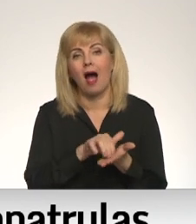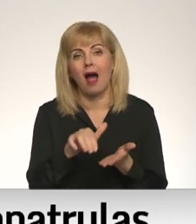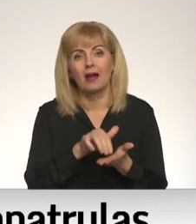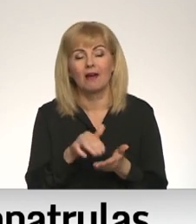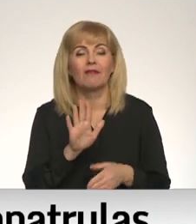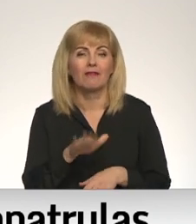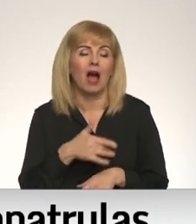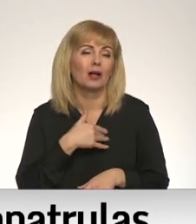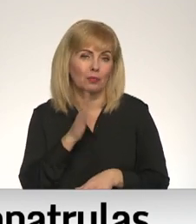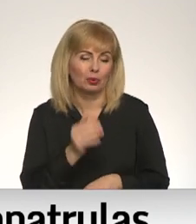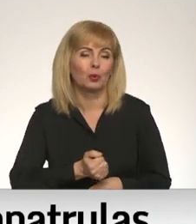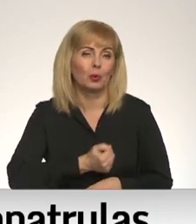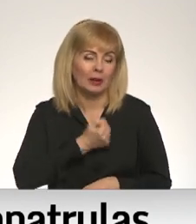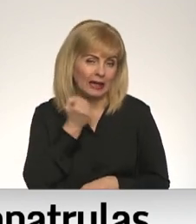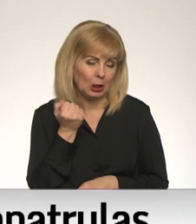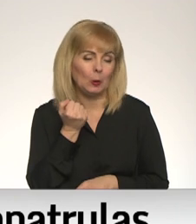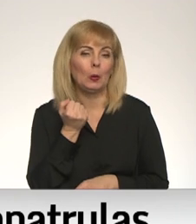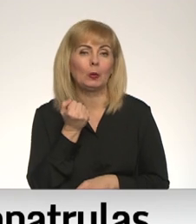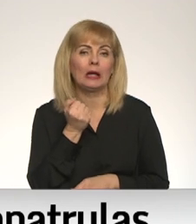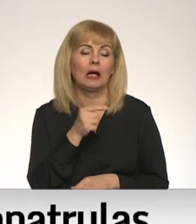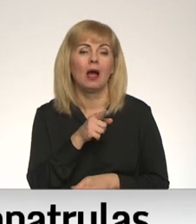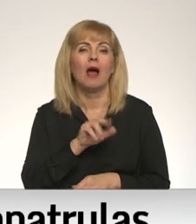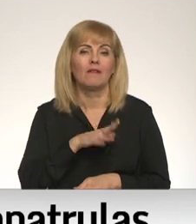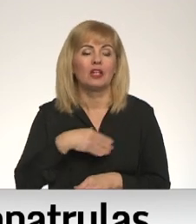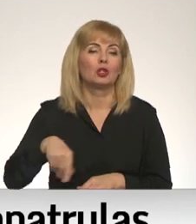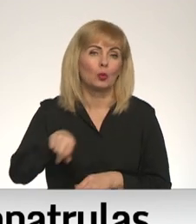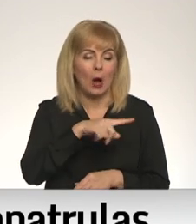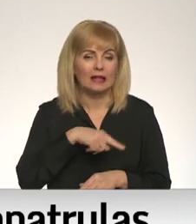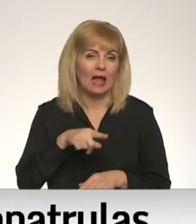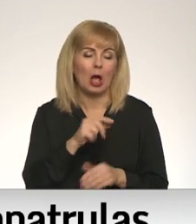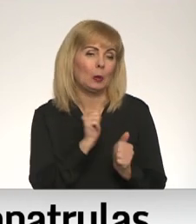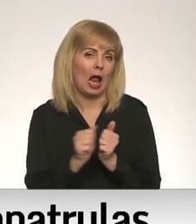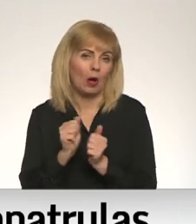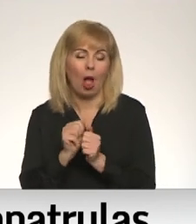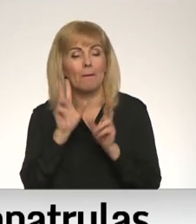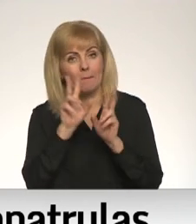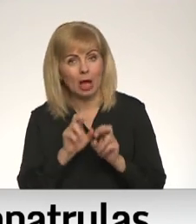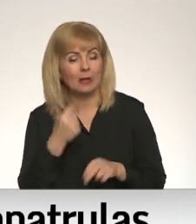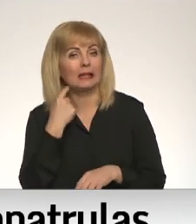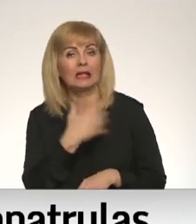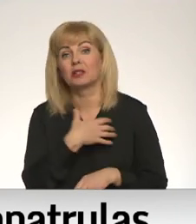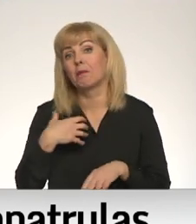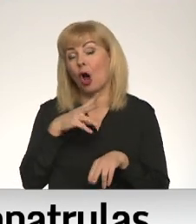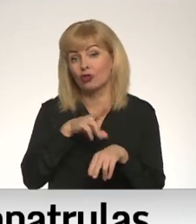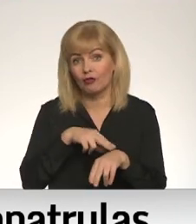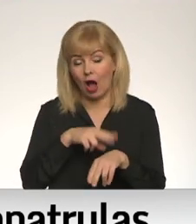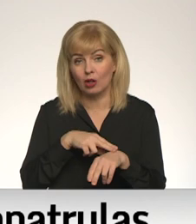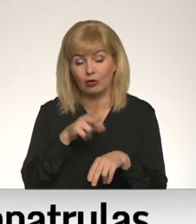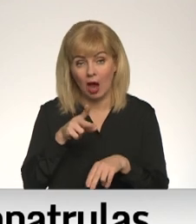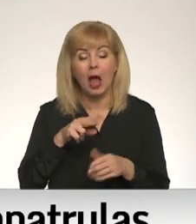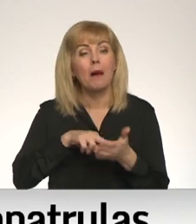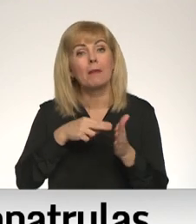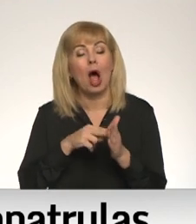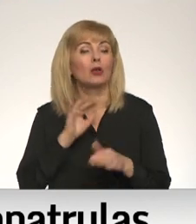droši vien varētu būt grūti visu šo teritoriju regulāri apsekot. Rīgas pašvaldības policija iecerējusi